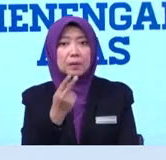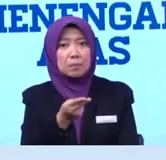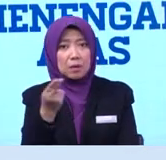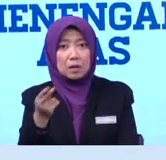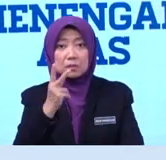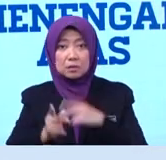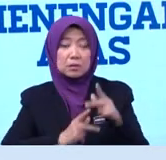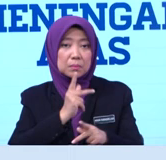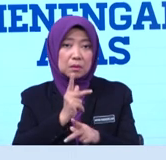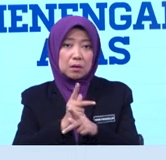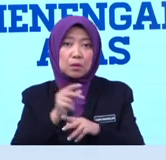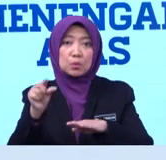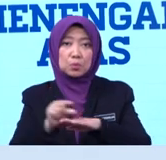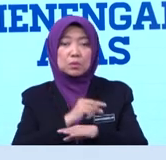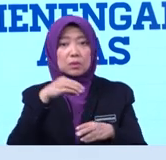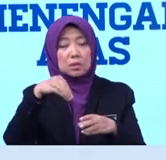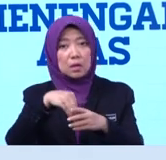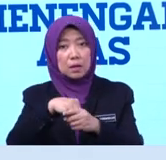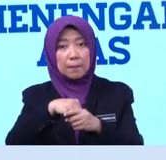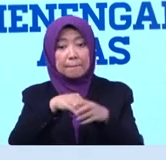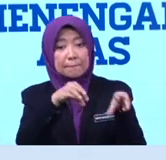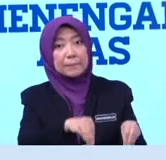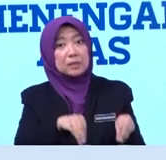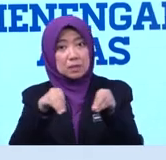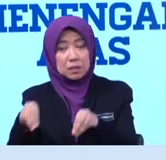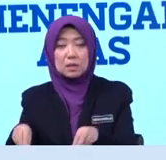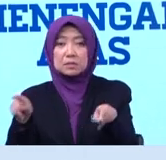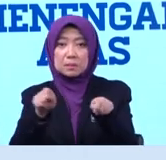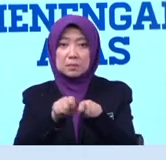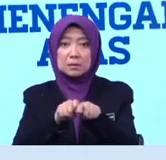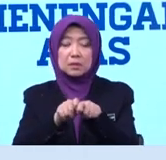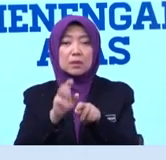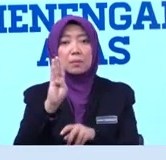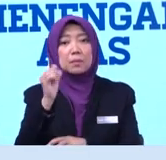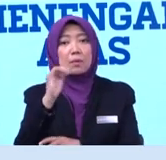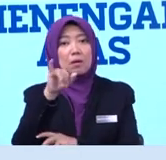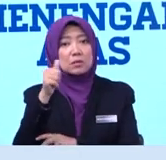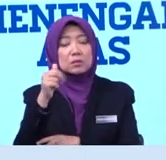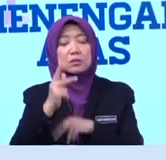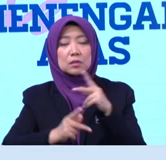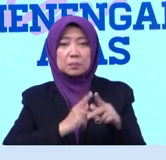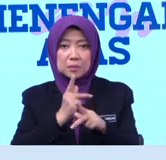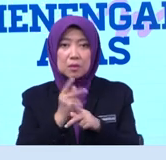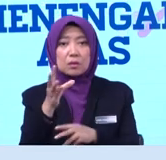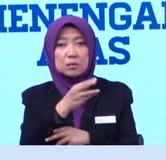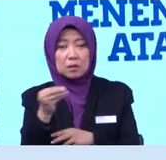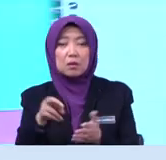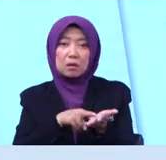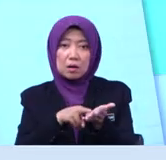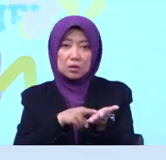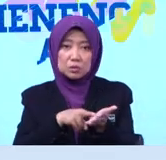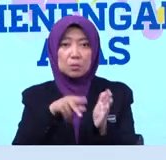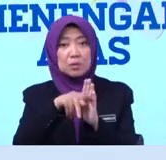digunakan dalam pertanian seperti baju kimia racun prosa juga boleh menyumbang